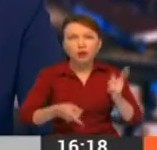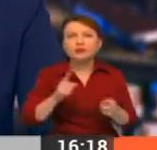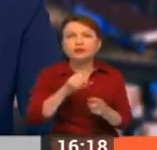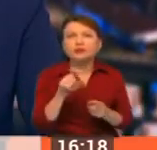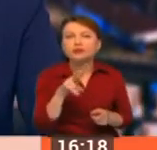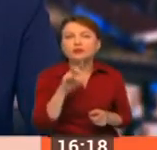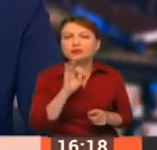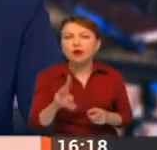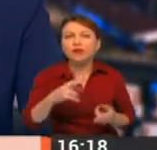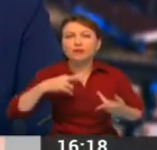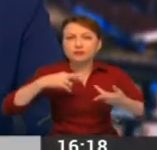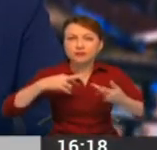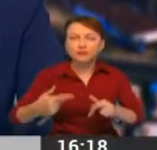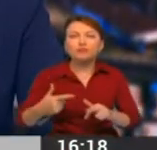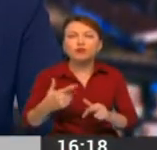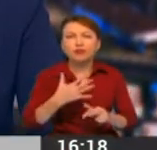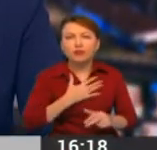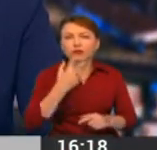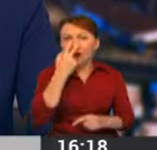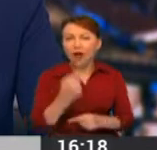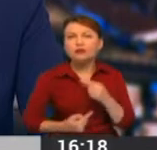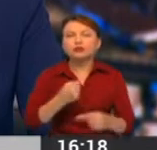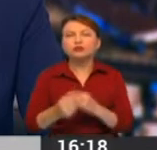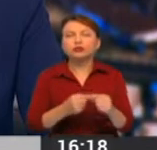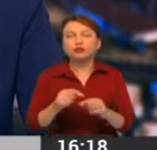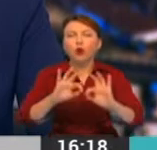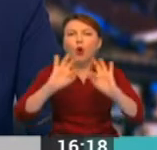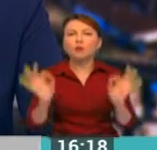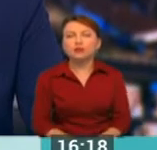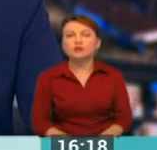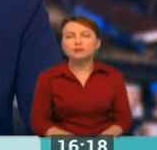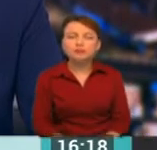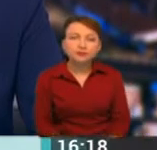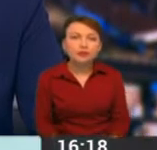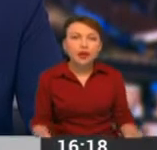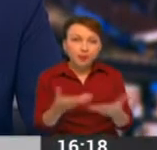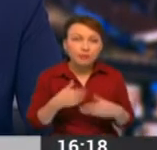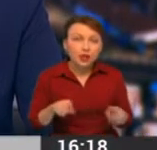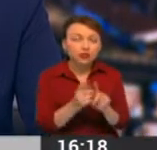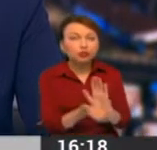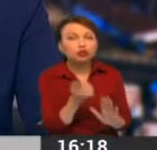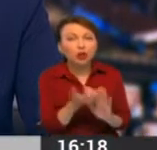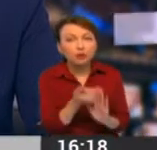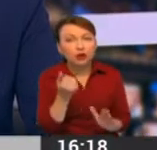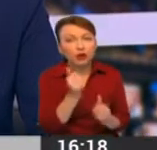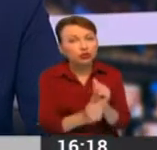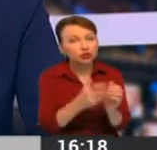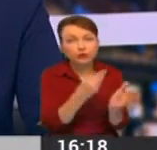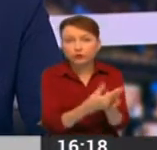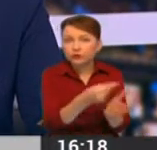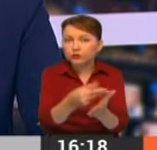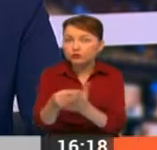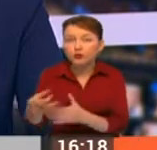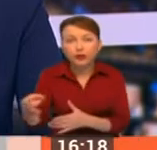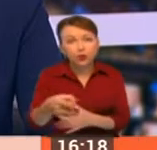знак, символ и этнический как бы такой вот уже образ. Вот. То есть мы это черпали каждый в своем регионе, потому